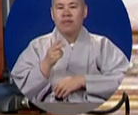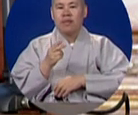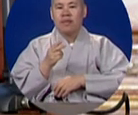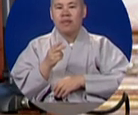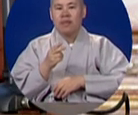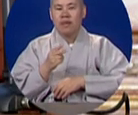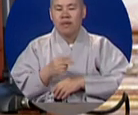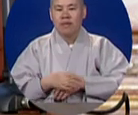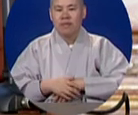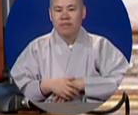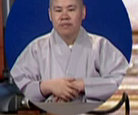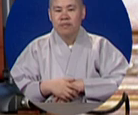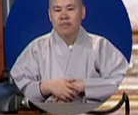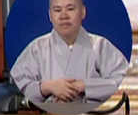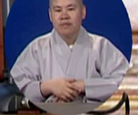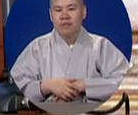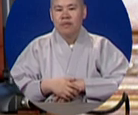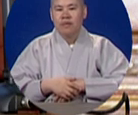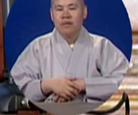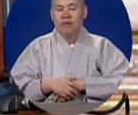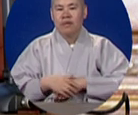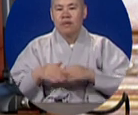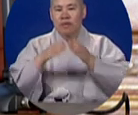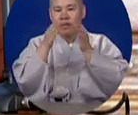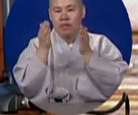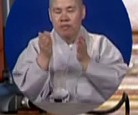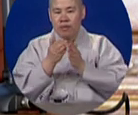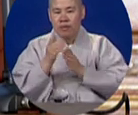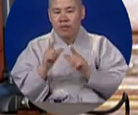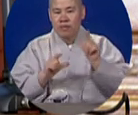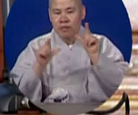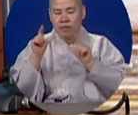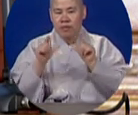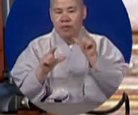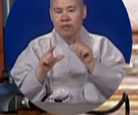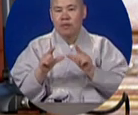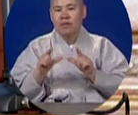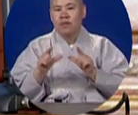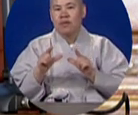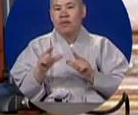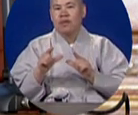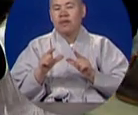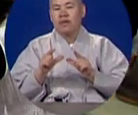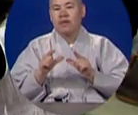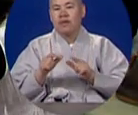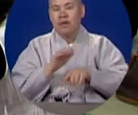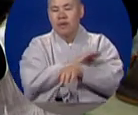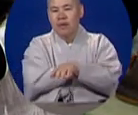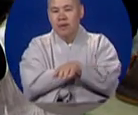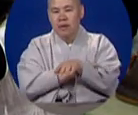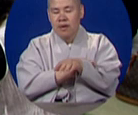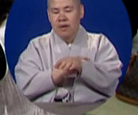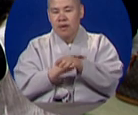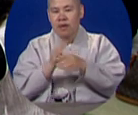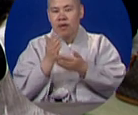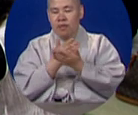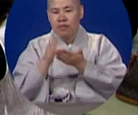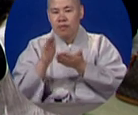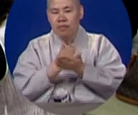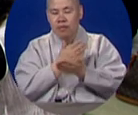일체색하되 일체색을 착할선자 분별이란 분별 잘 분별하되